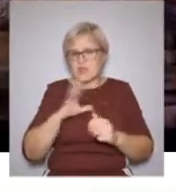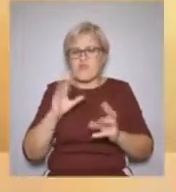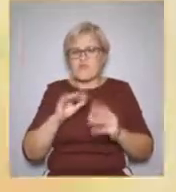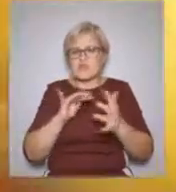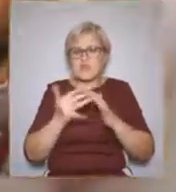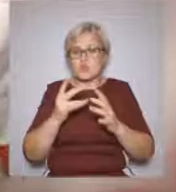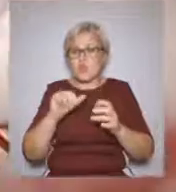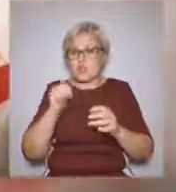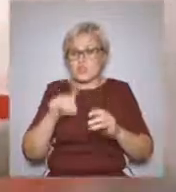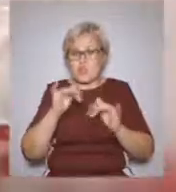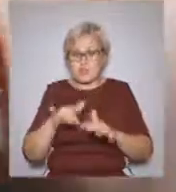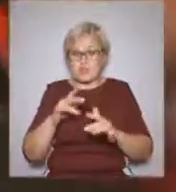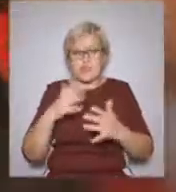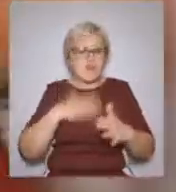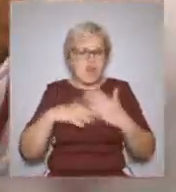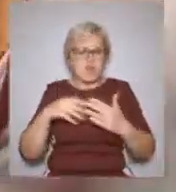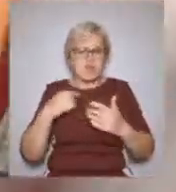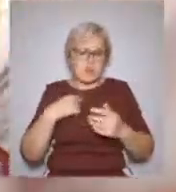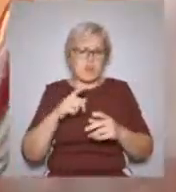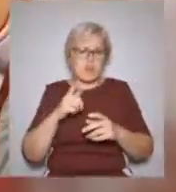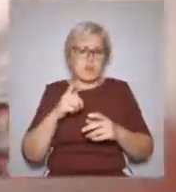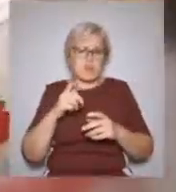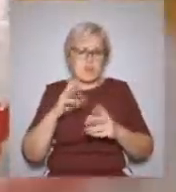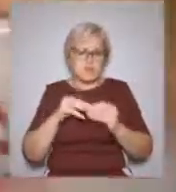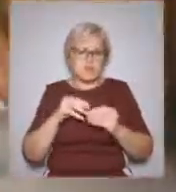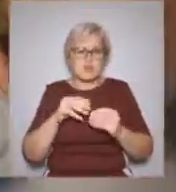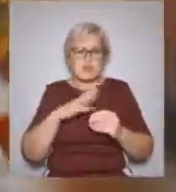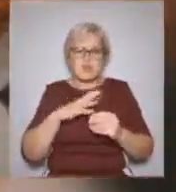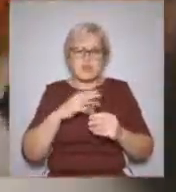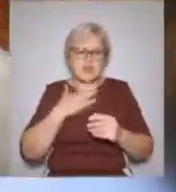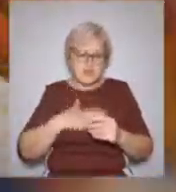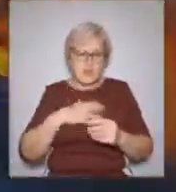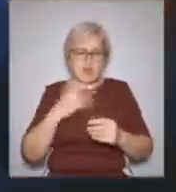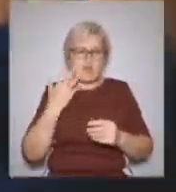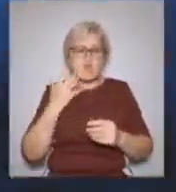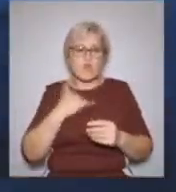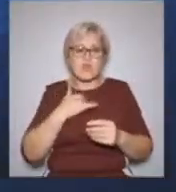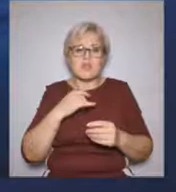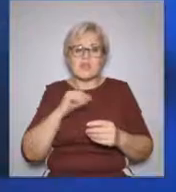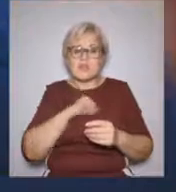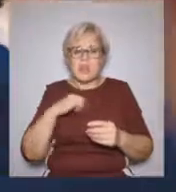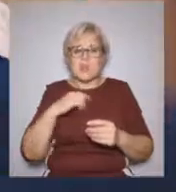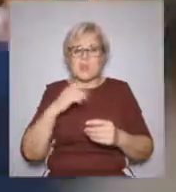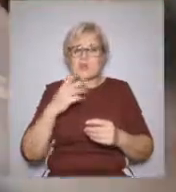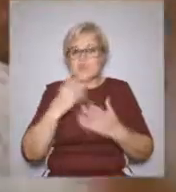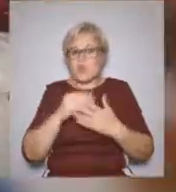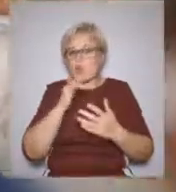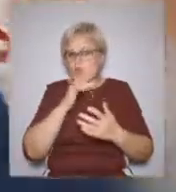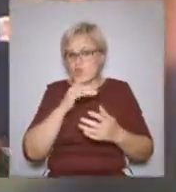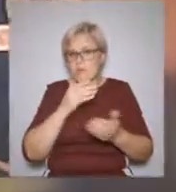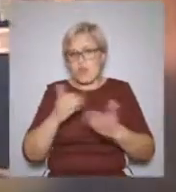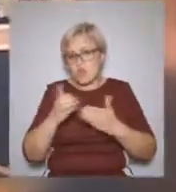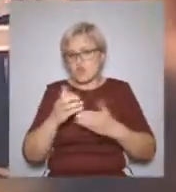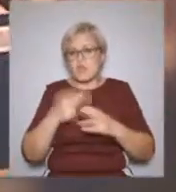весь поселок на самом деле радовался и мне это на самом деле было приятно как и для меня самого свое время